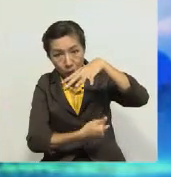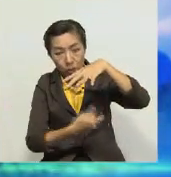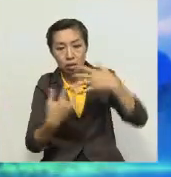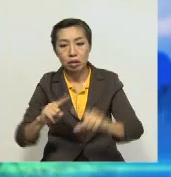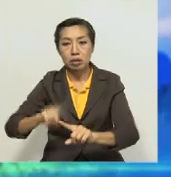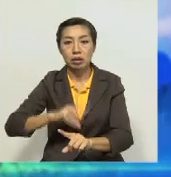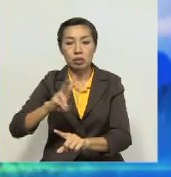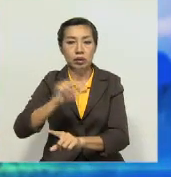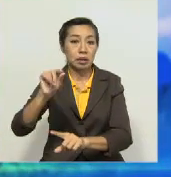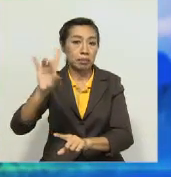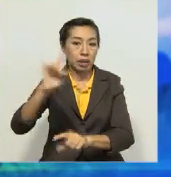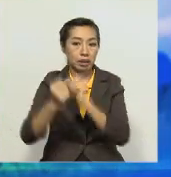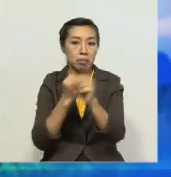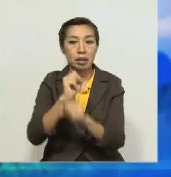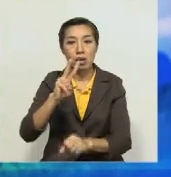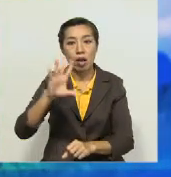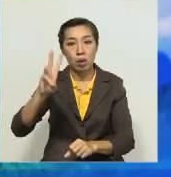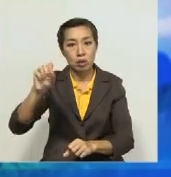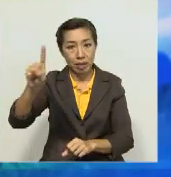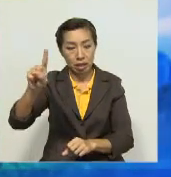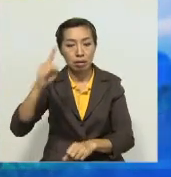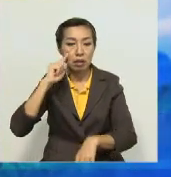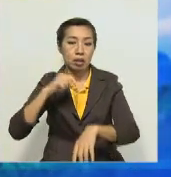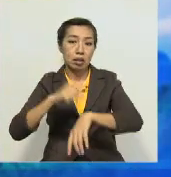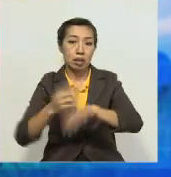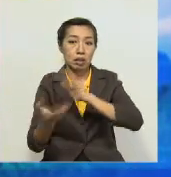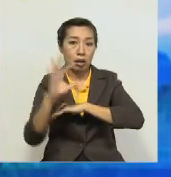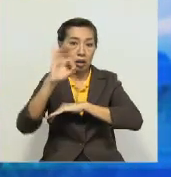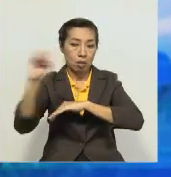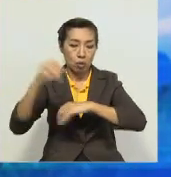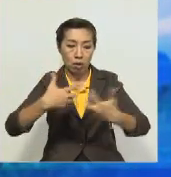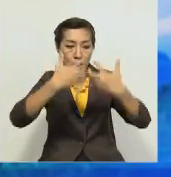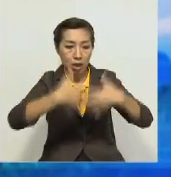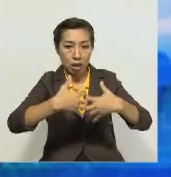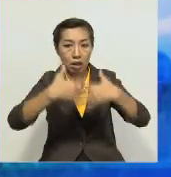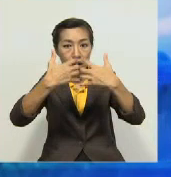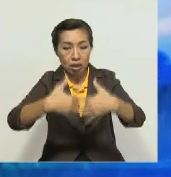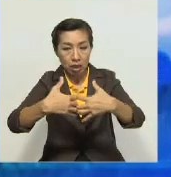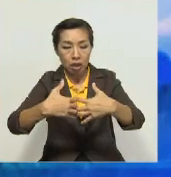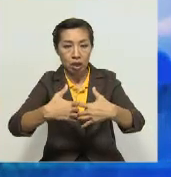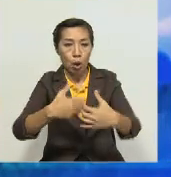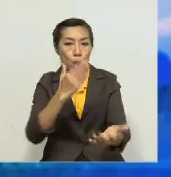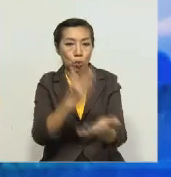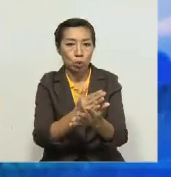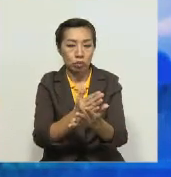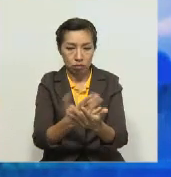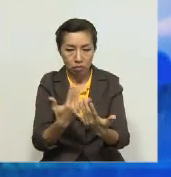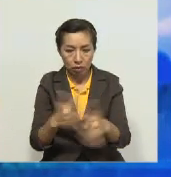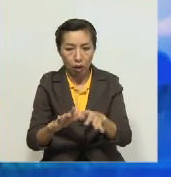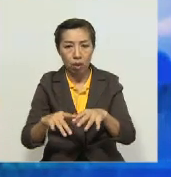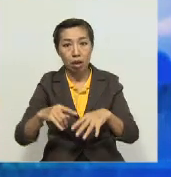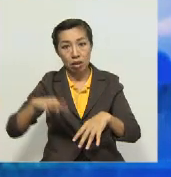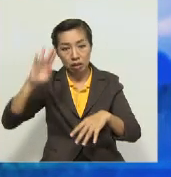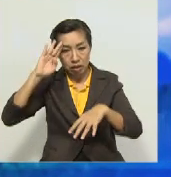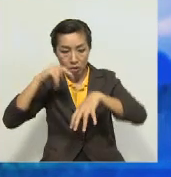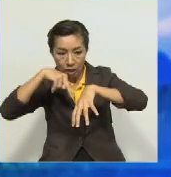28 มิธุนายน 2561 9 น.ร. สั่งหุดเดินเคื่องสุบน้ำทั้งระบบชั่วคราวขนาดที่ปฏิบัิการค้น